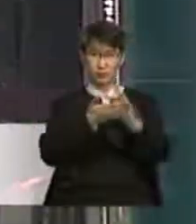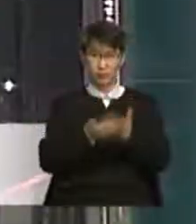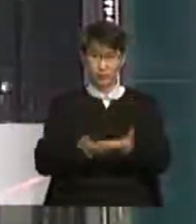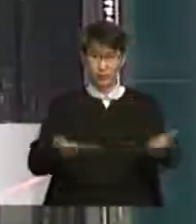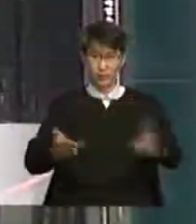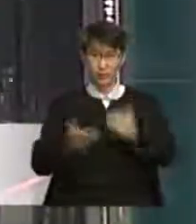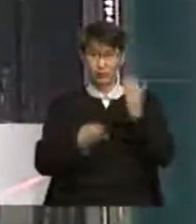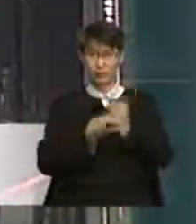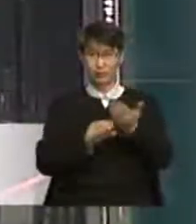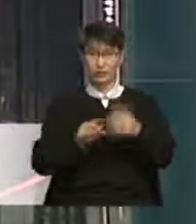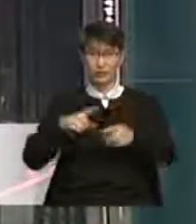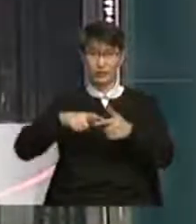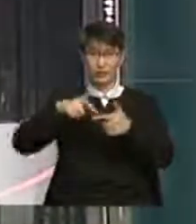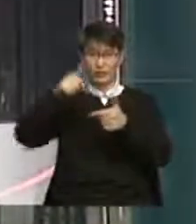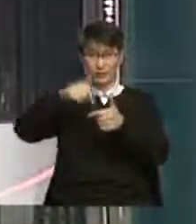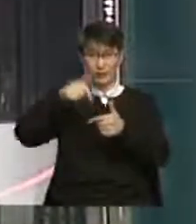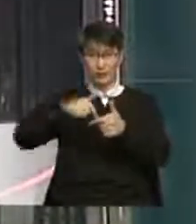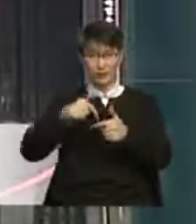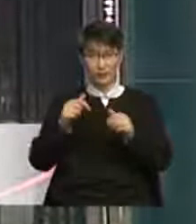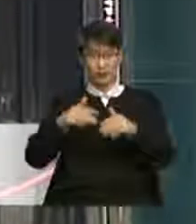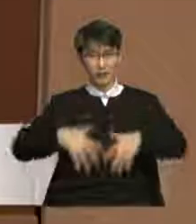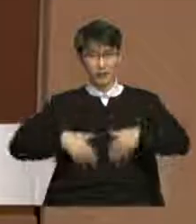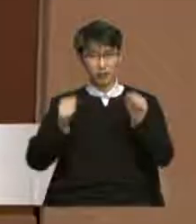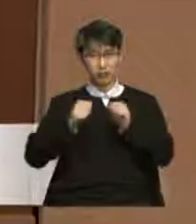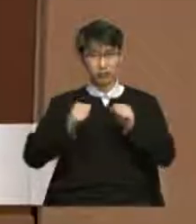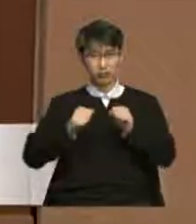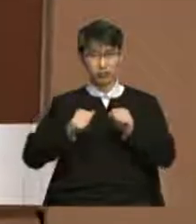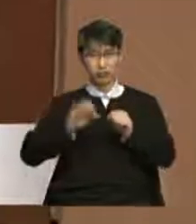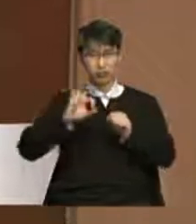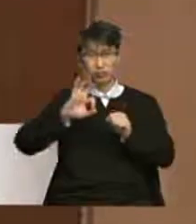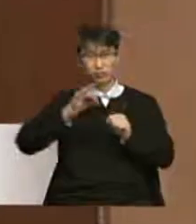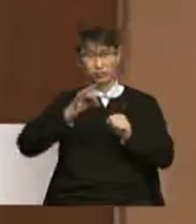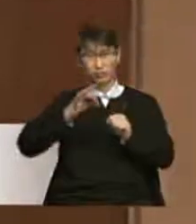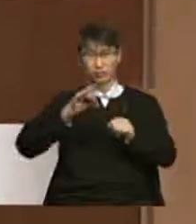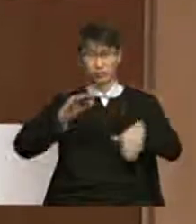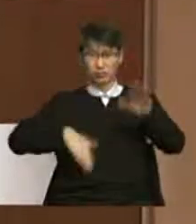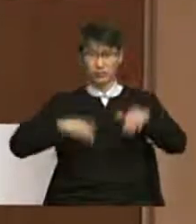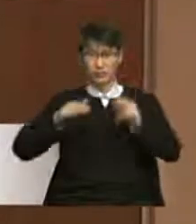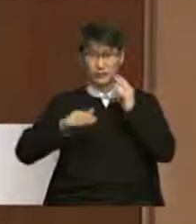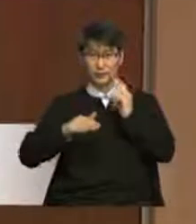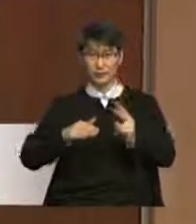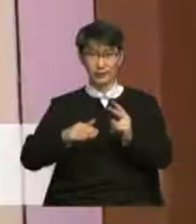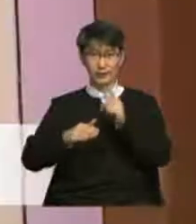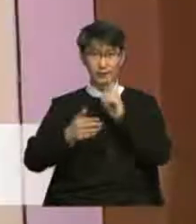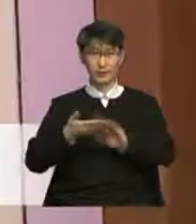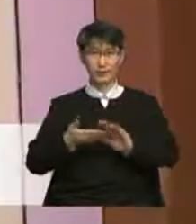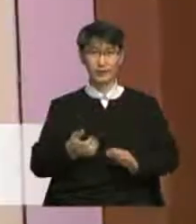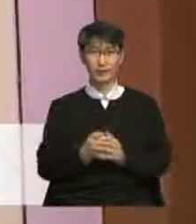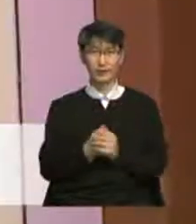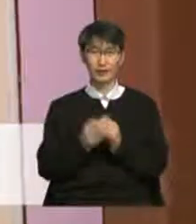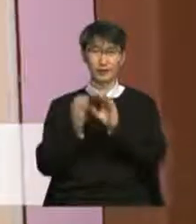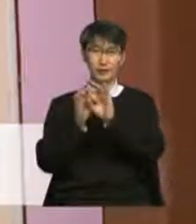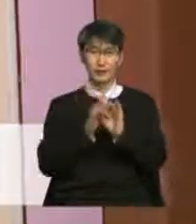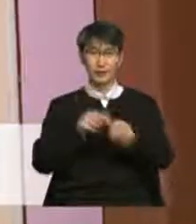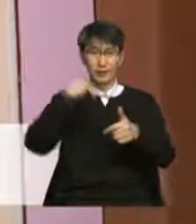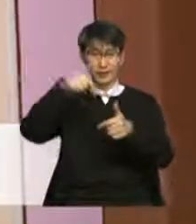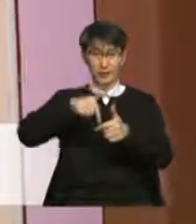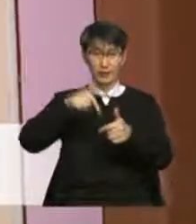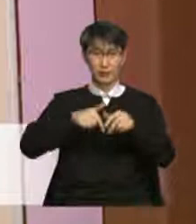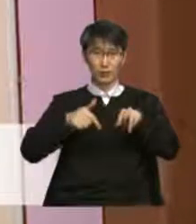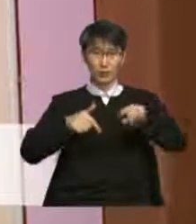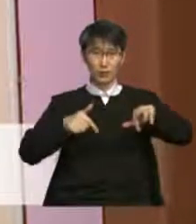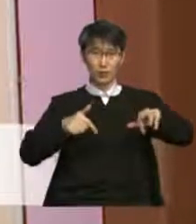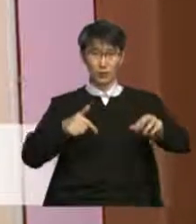여전히 강남 북한 재정 불균형이 심각하다 며 개정안 발의 이유를 설명했습니다 그러면서 강남구와